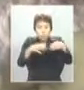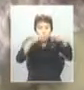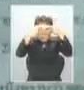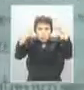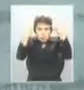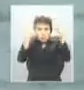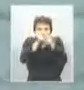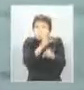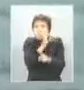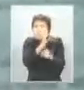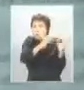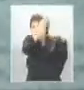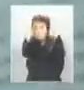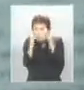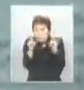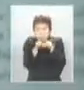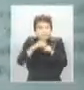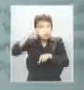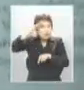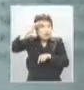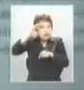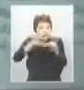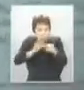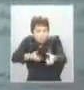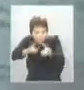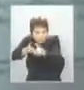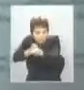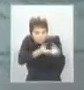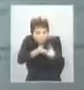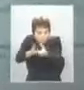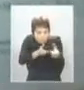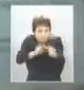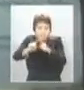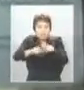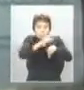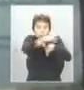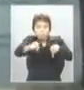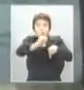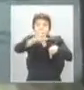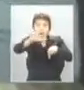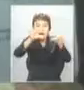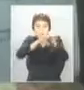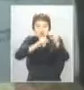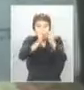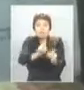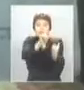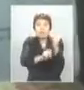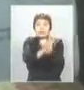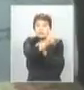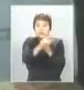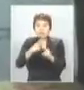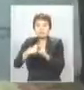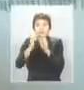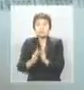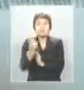งกายค้ายถหารประมาณ 5 คนใช้อาวุปืน 2 ครามกราดยงเชาบ้าน 5 จดจนมผู้เสียชีวิต 4 คนะได้รับทเจ็ 16